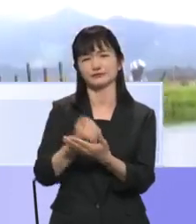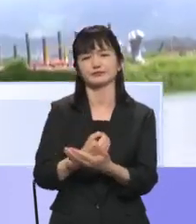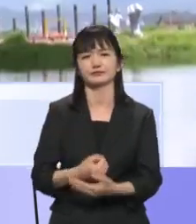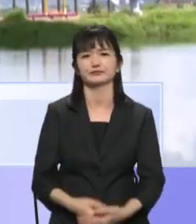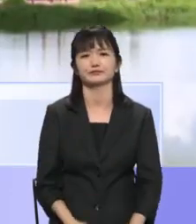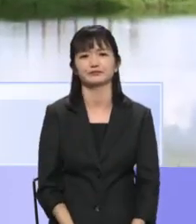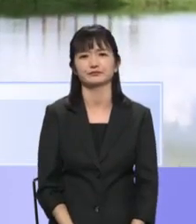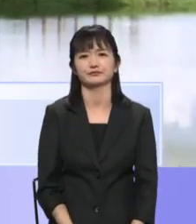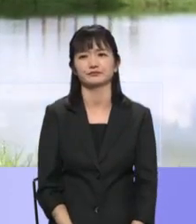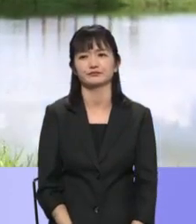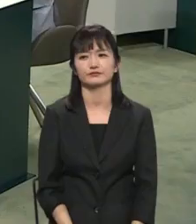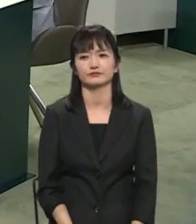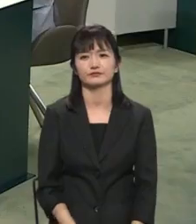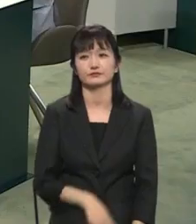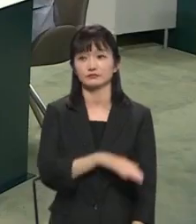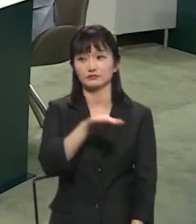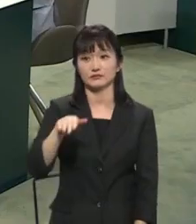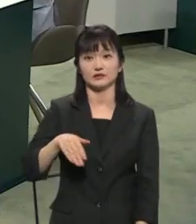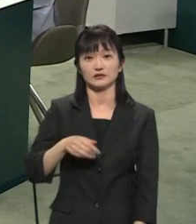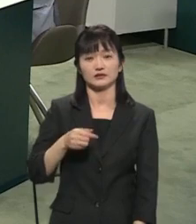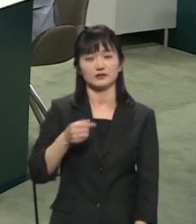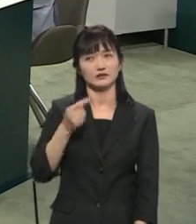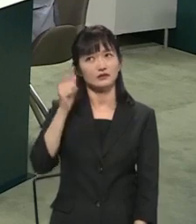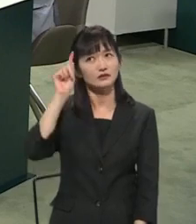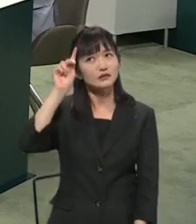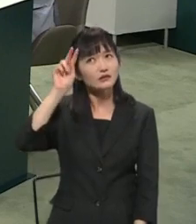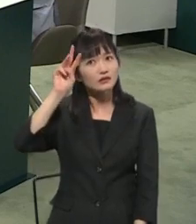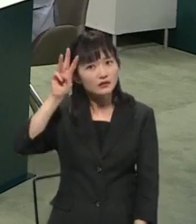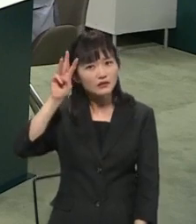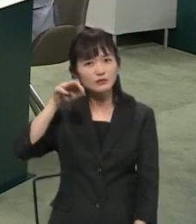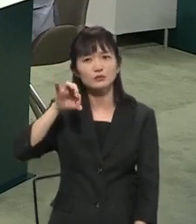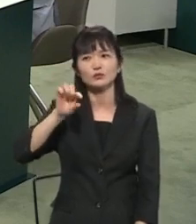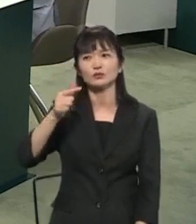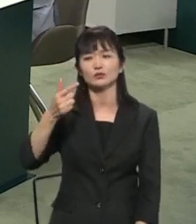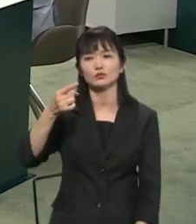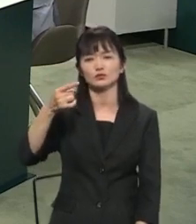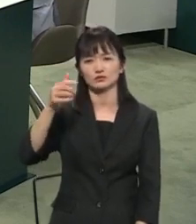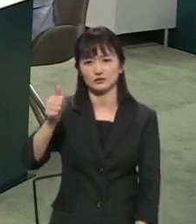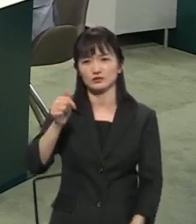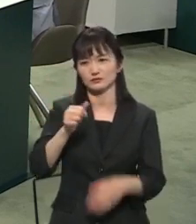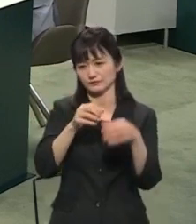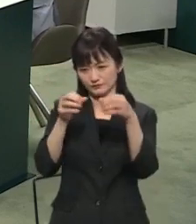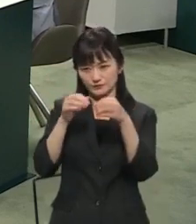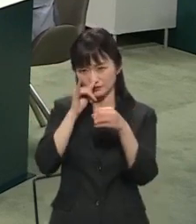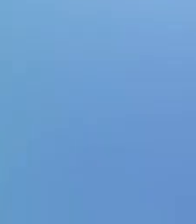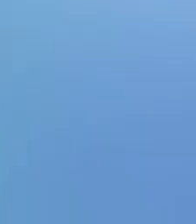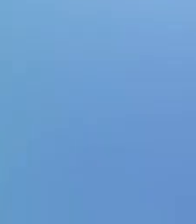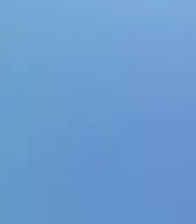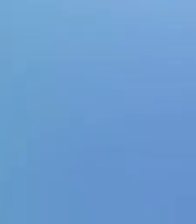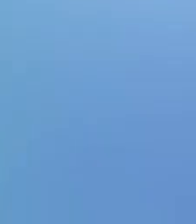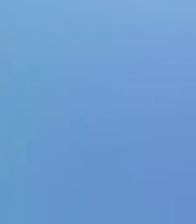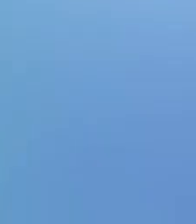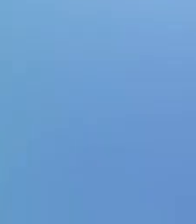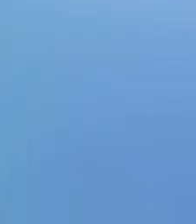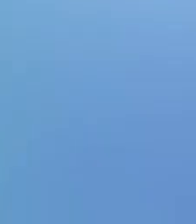지금 뭐 저희가 며칠째 원희로 장관 이야기를 하고 있는데 또 새로운 이야기 나오면 또 전하고요